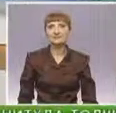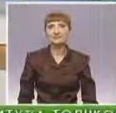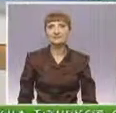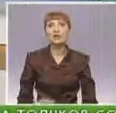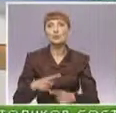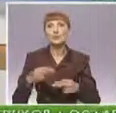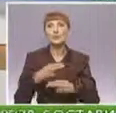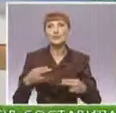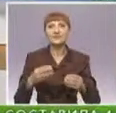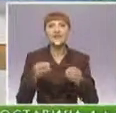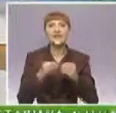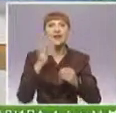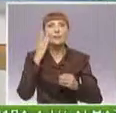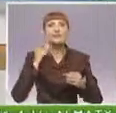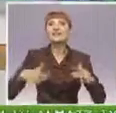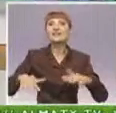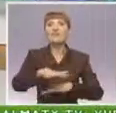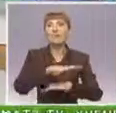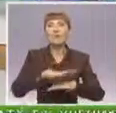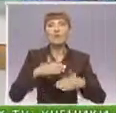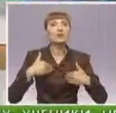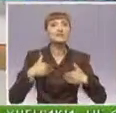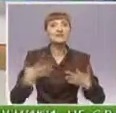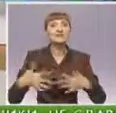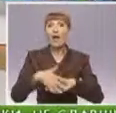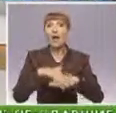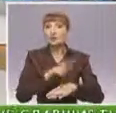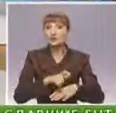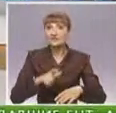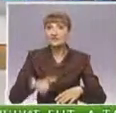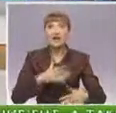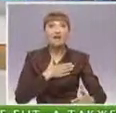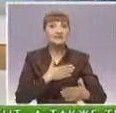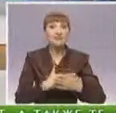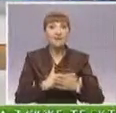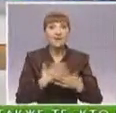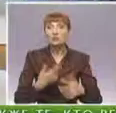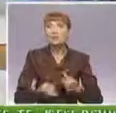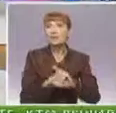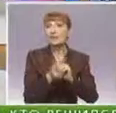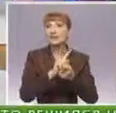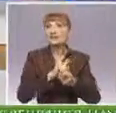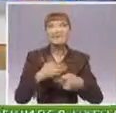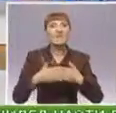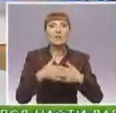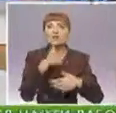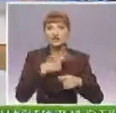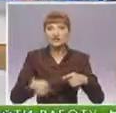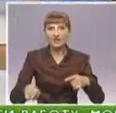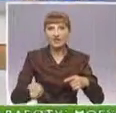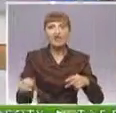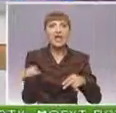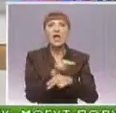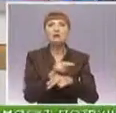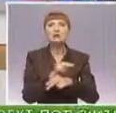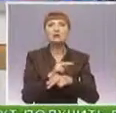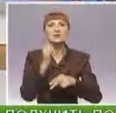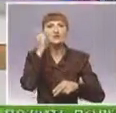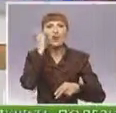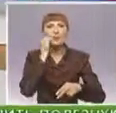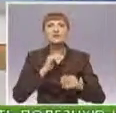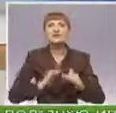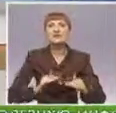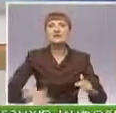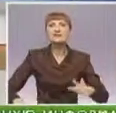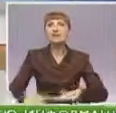К другим темам. 10 алматинских дворов по инициативе общественников и активистов преобразятся в ближайшем времени.